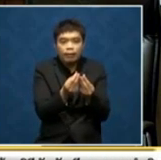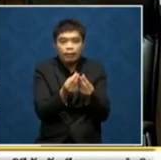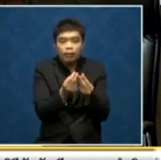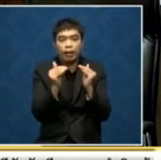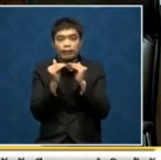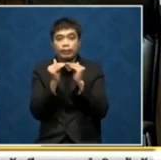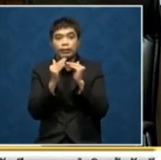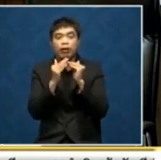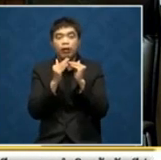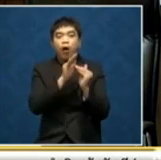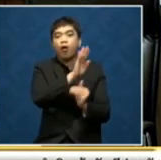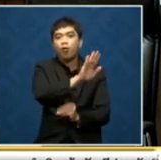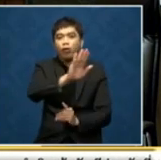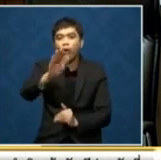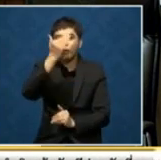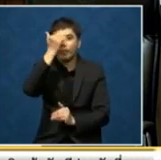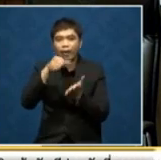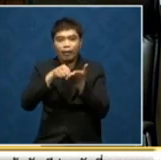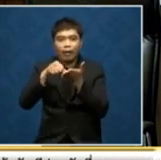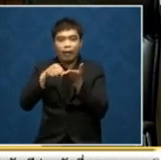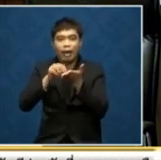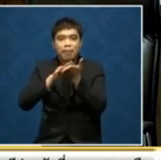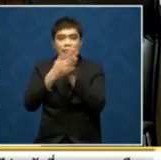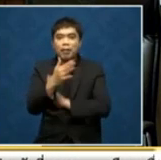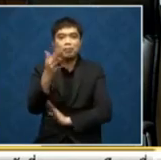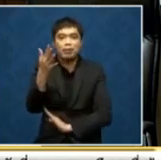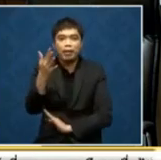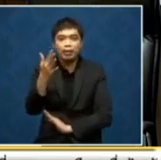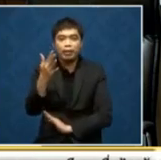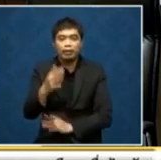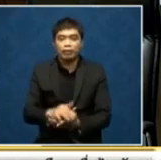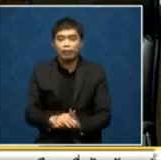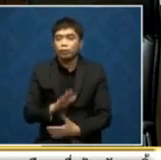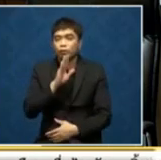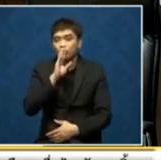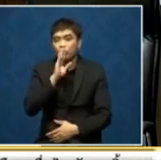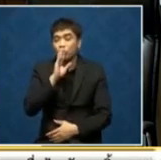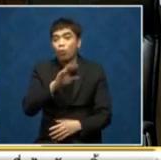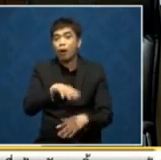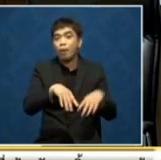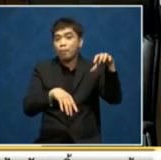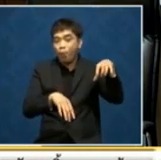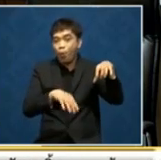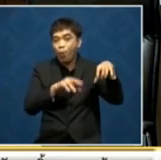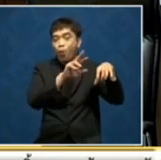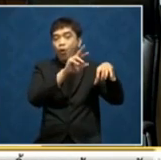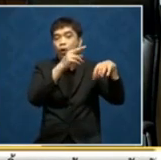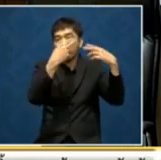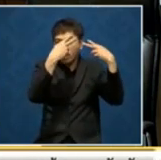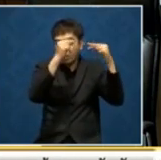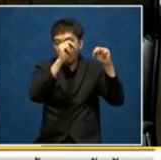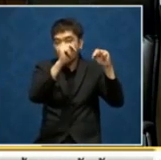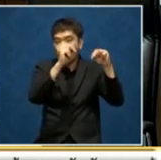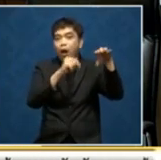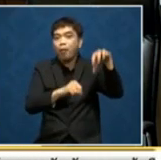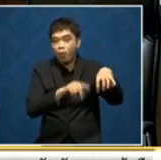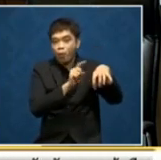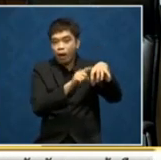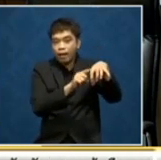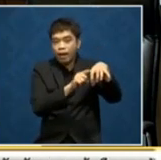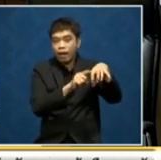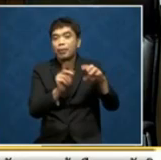การแก้ปัญหาอย่างเป็นรูปธรรมนะเป็นต้นว่าผมมองว่าถ้าให้สำนักนายกรัฐมนตรีมีคณะกรรมการที่